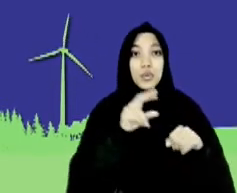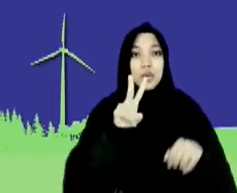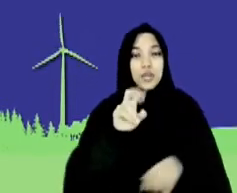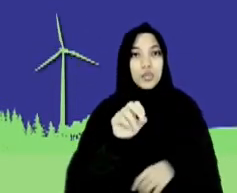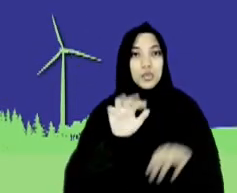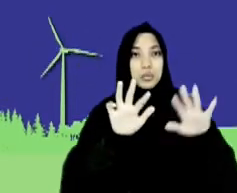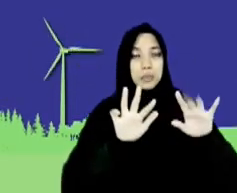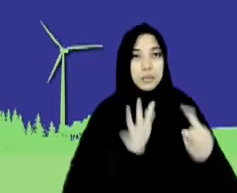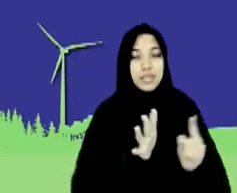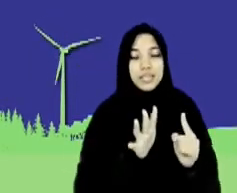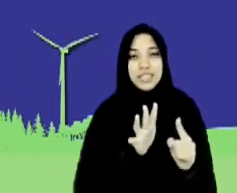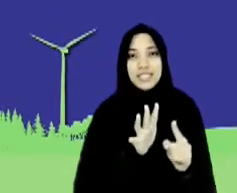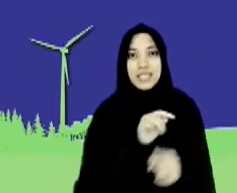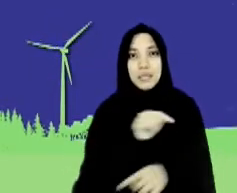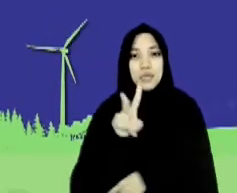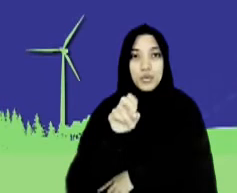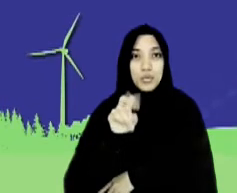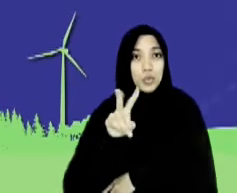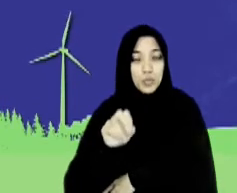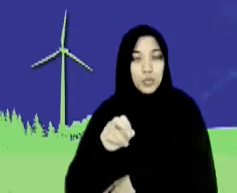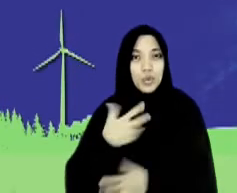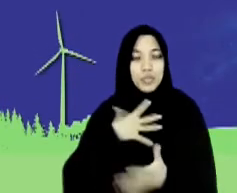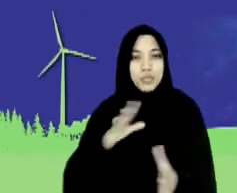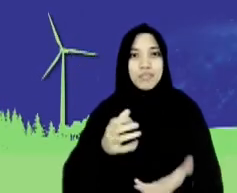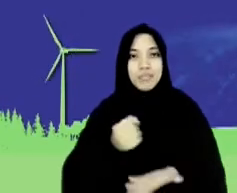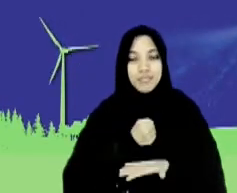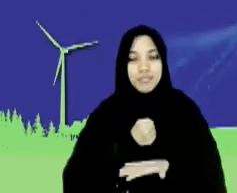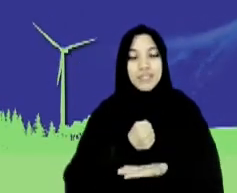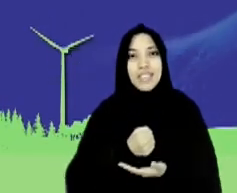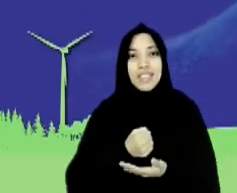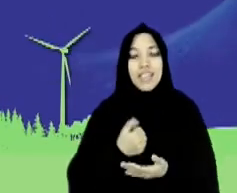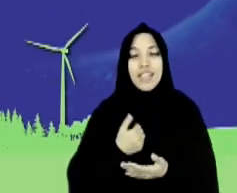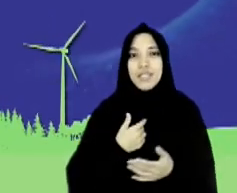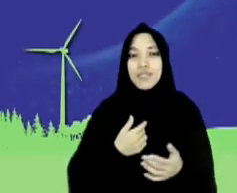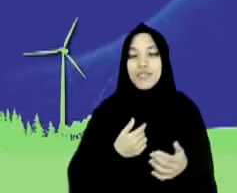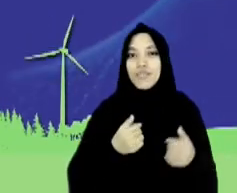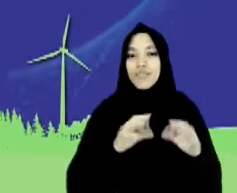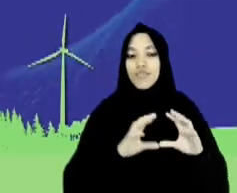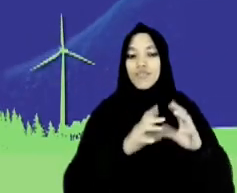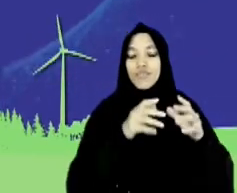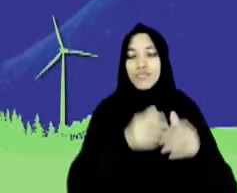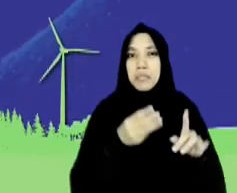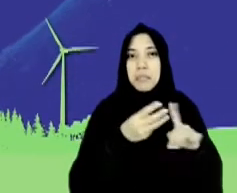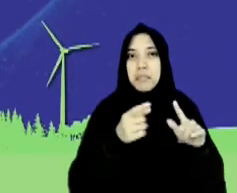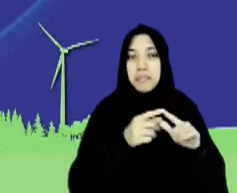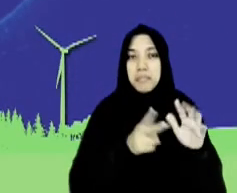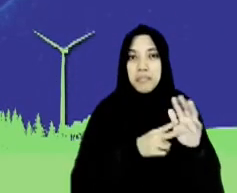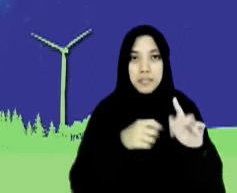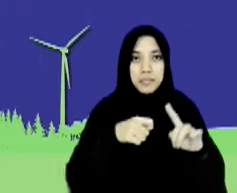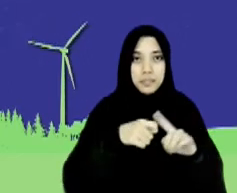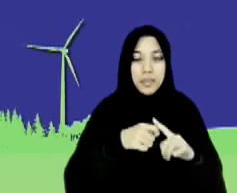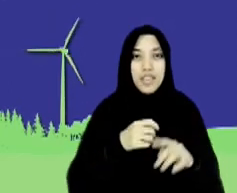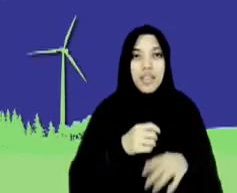ssbc mendapatkan penghargaan the world best bank for sustainable Finance yang diberikan oleh Euro